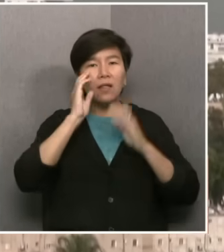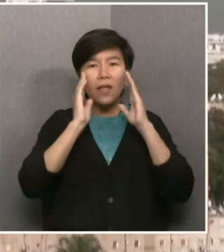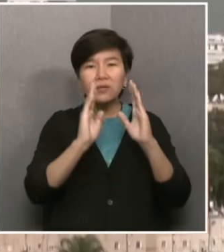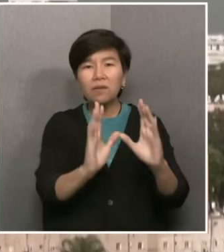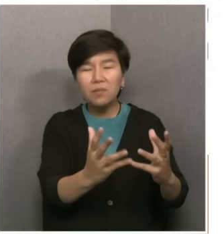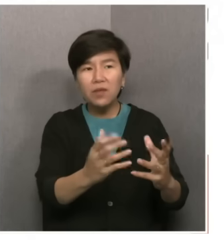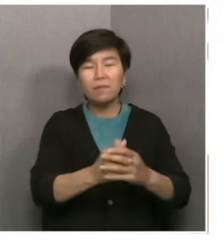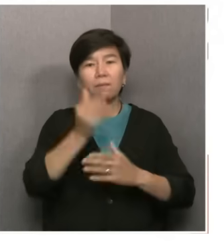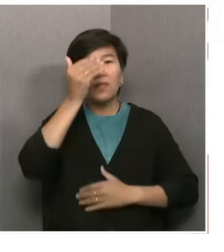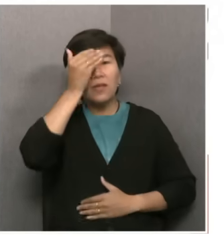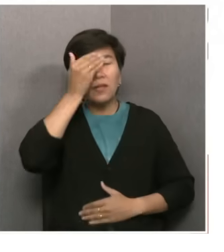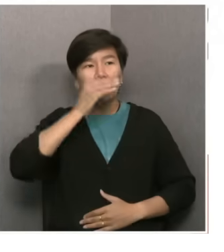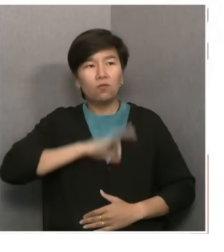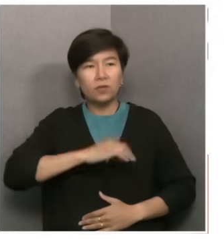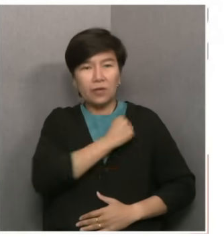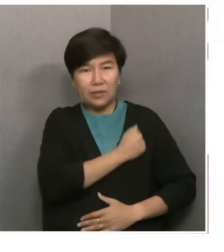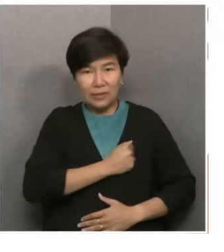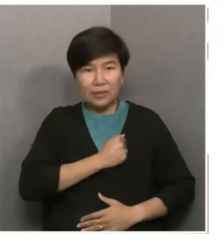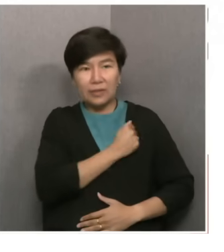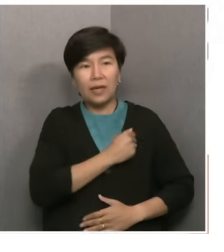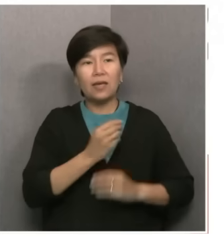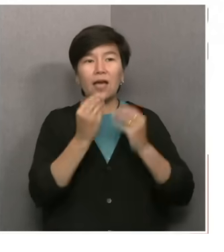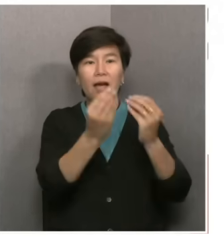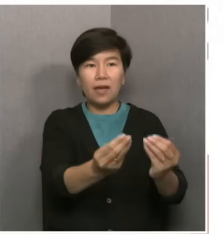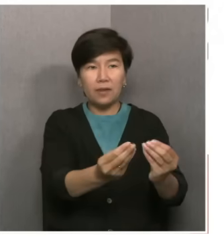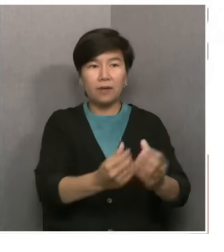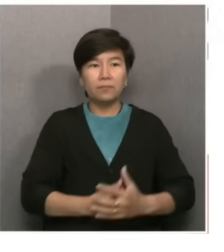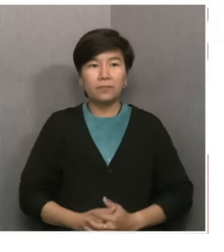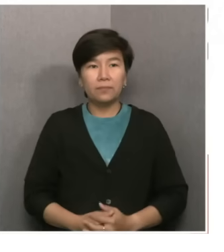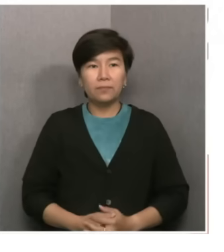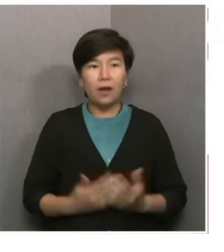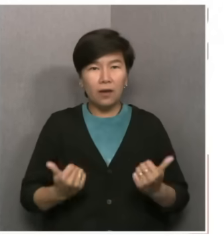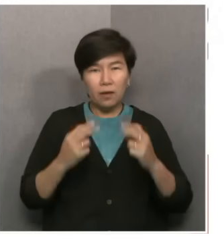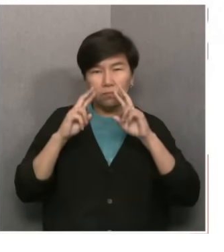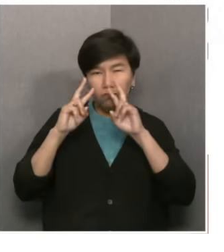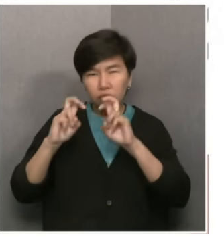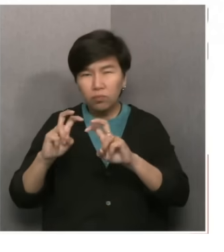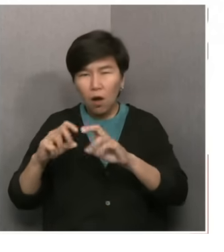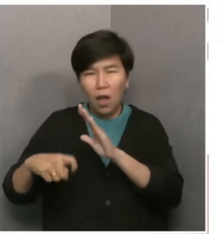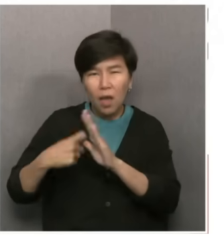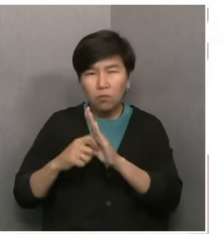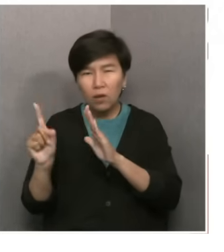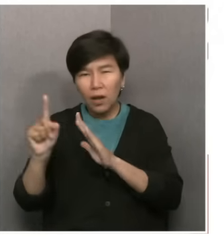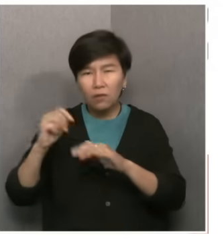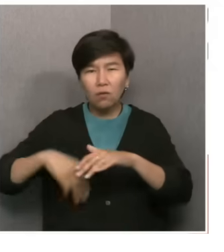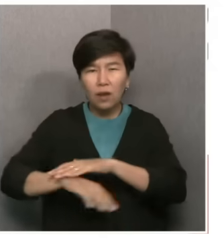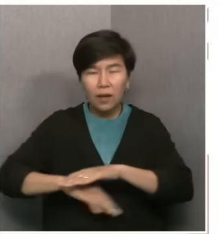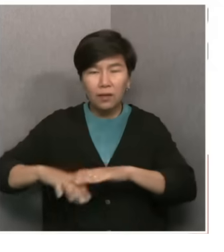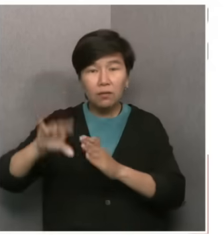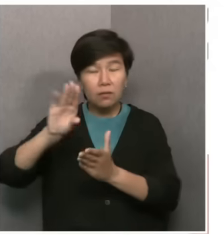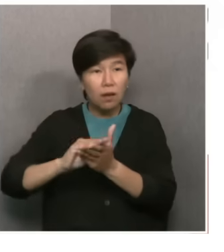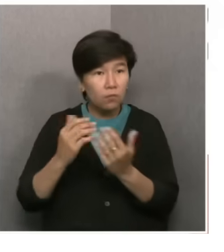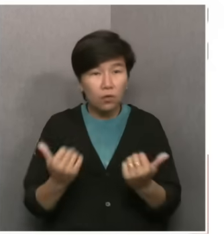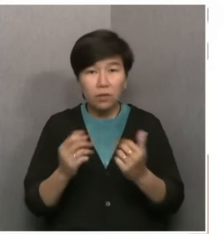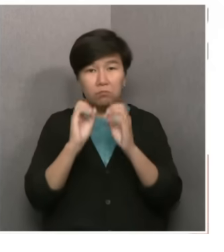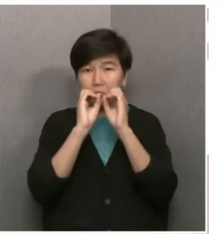อิสราเอลได้แสดงความเสียใจต่อเหตุการณ์ที่เกิดขึ้นพร้อมเร่งสอบสวนสาเหตุแต่ว่าจนถึงขณะนี้ค่ะก็ยังไม่มีการ